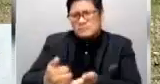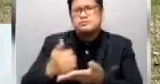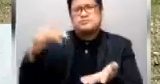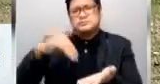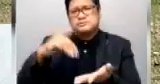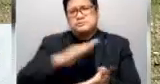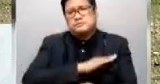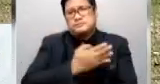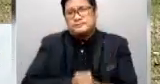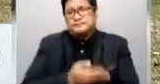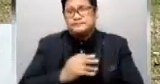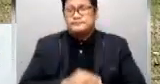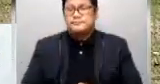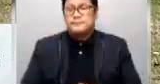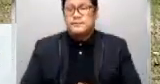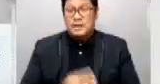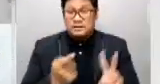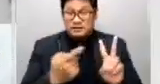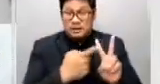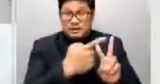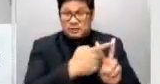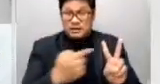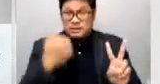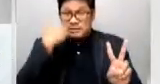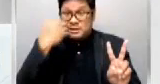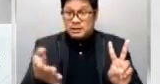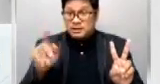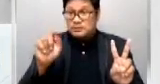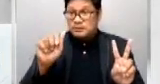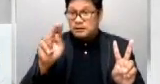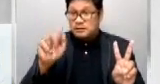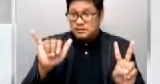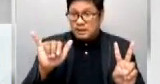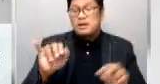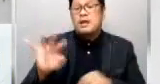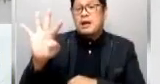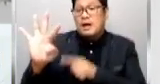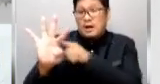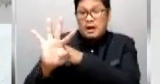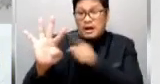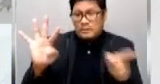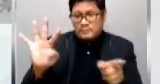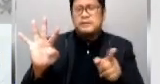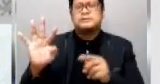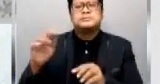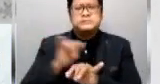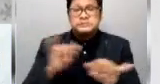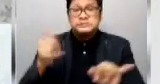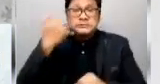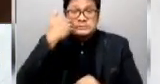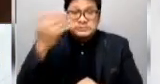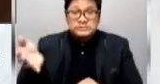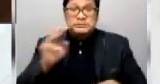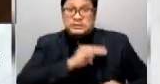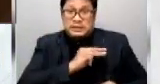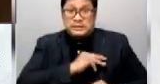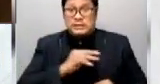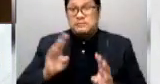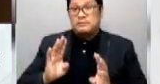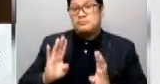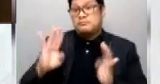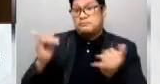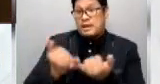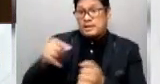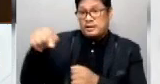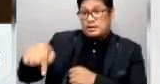Bukod sa dalawang namatay sa Tanay kahapon, apat pang nasawi sa sabayang operasyon ng pulis at militar sa bayan ng Rodriguez. Dalawang iba pa ang